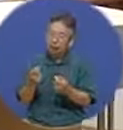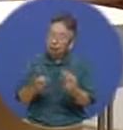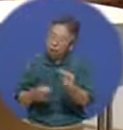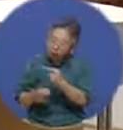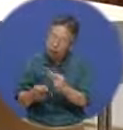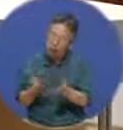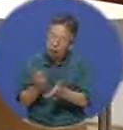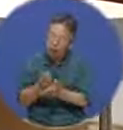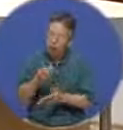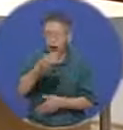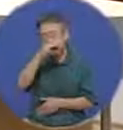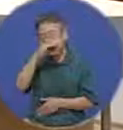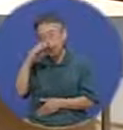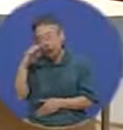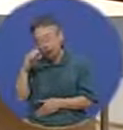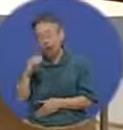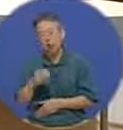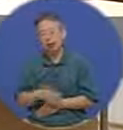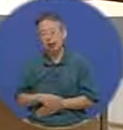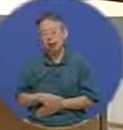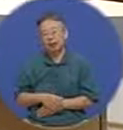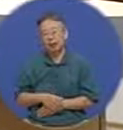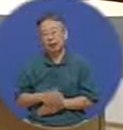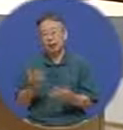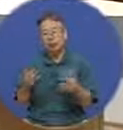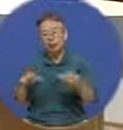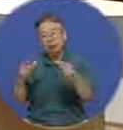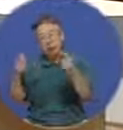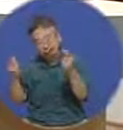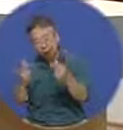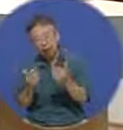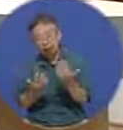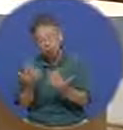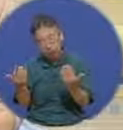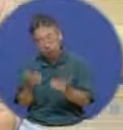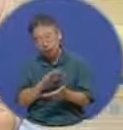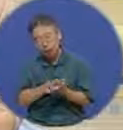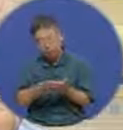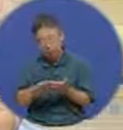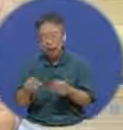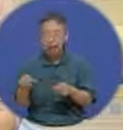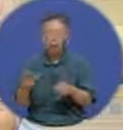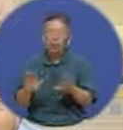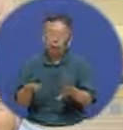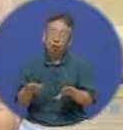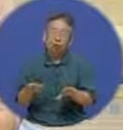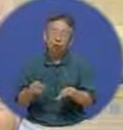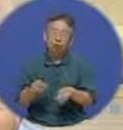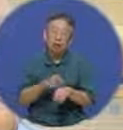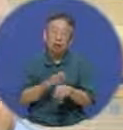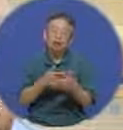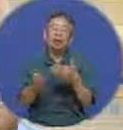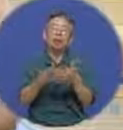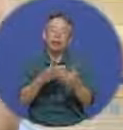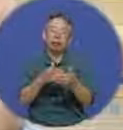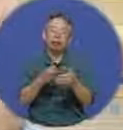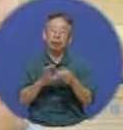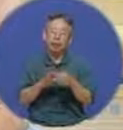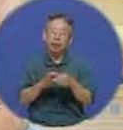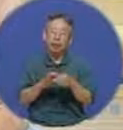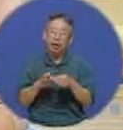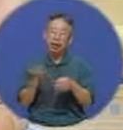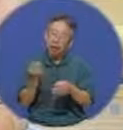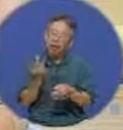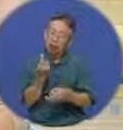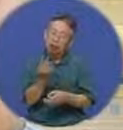素晴らしい、この圧倒的な木々の緑とですね、そして歴史で、今回は特別体験ということですのでね、はい、何度も行ったよという